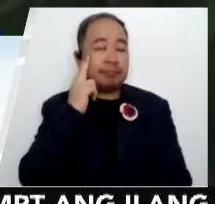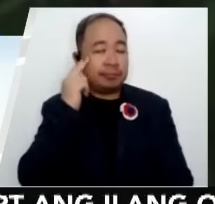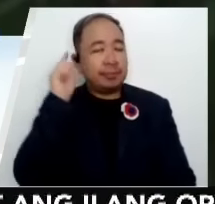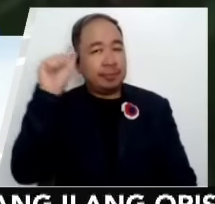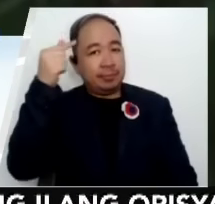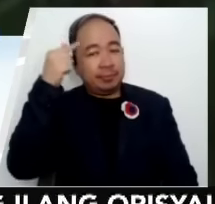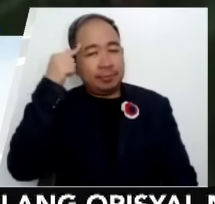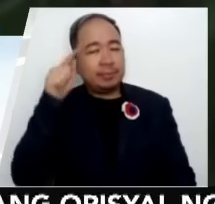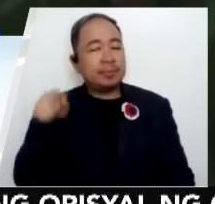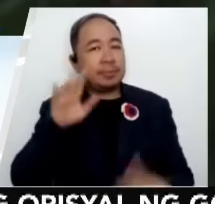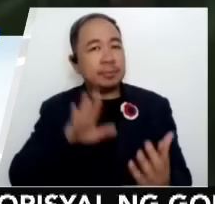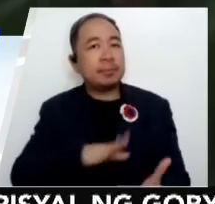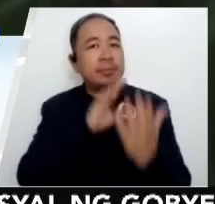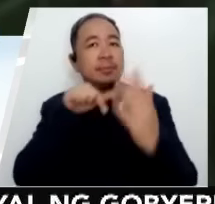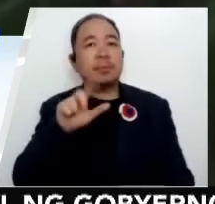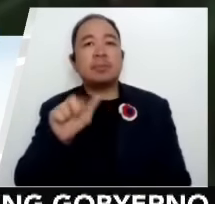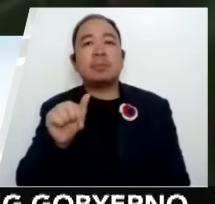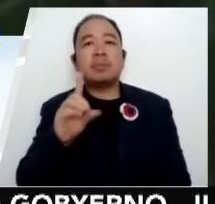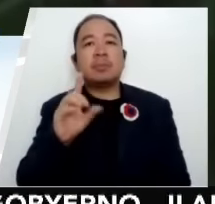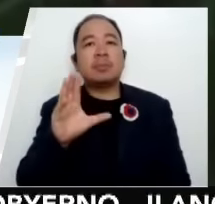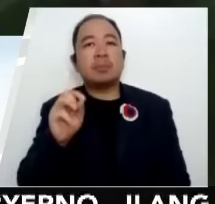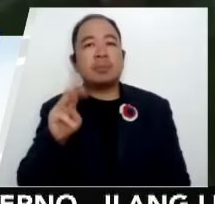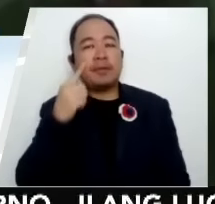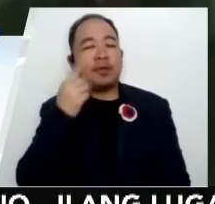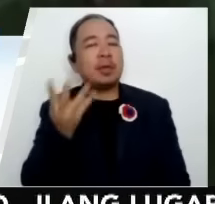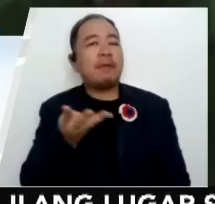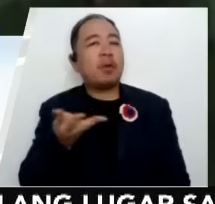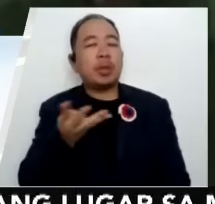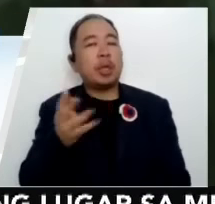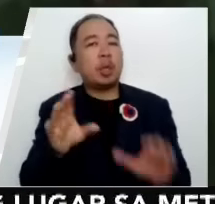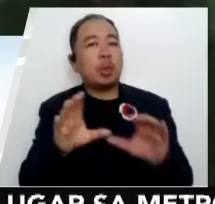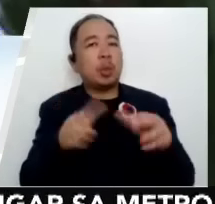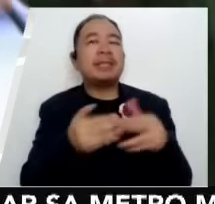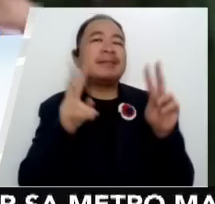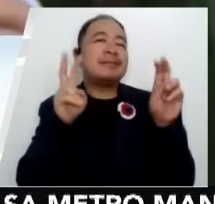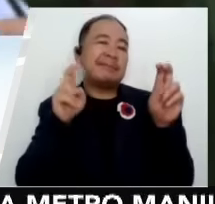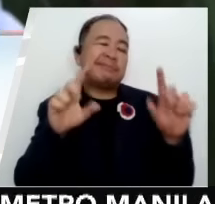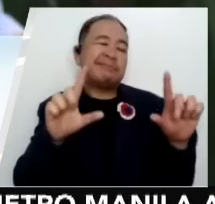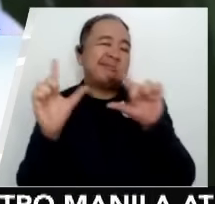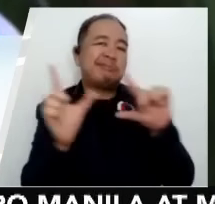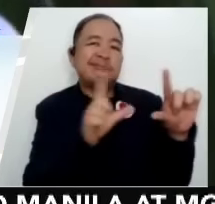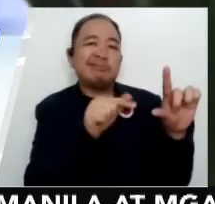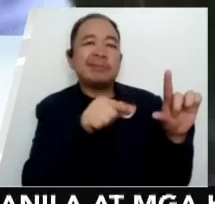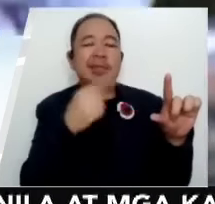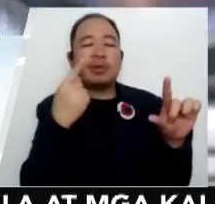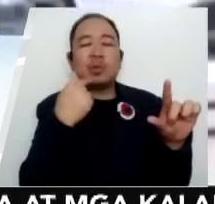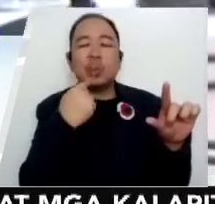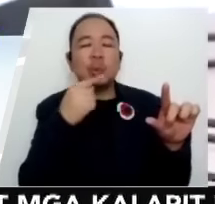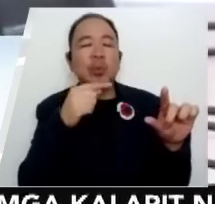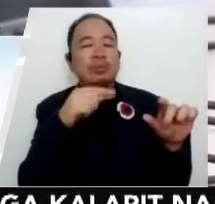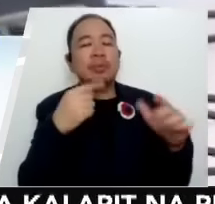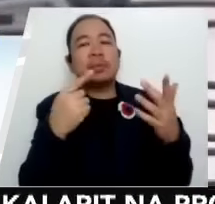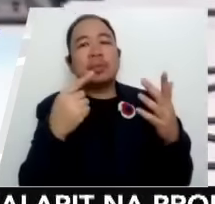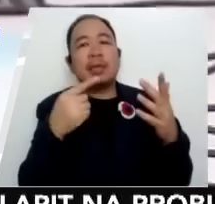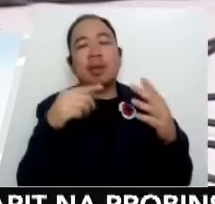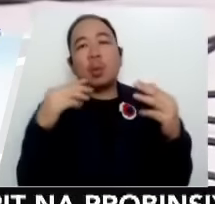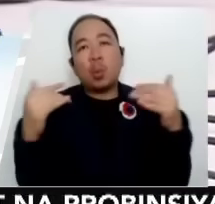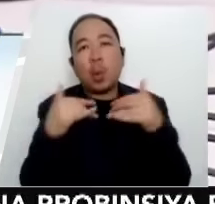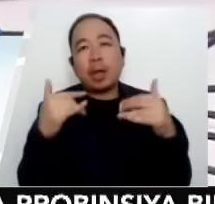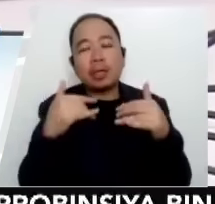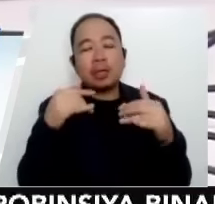ng 4 House Committees ang tinaguri ang poster boy ng War on Drugs. Sa kanyang testimonya, sinabi ni Police